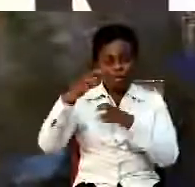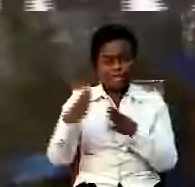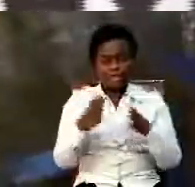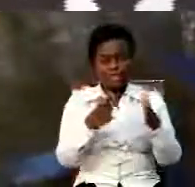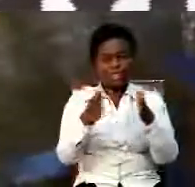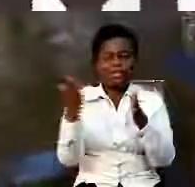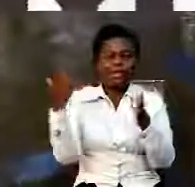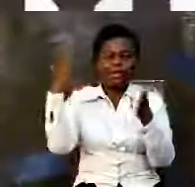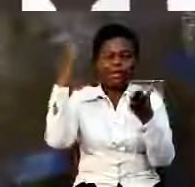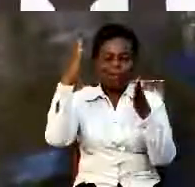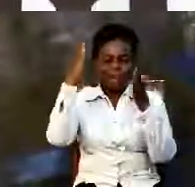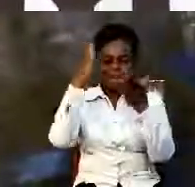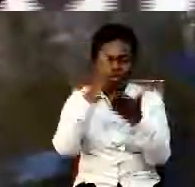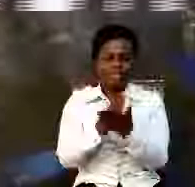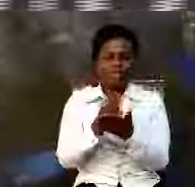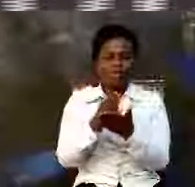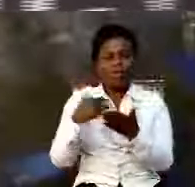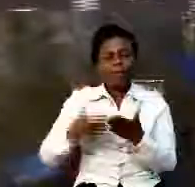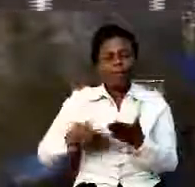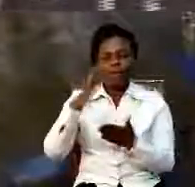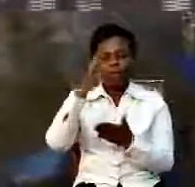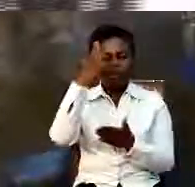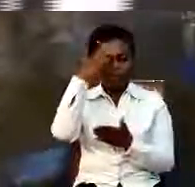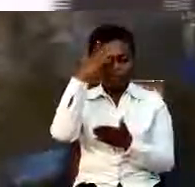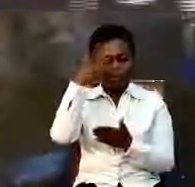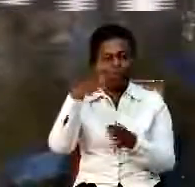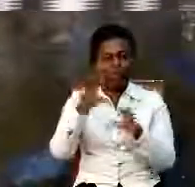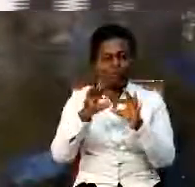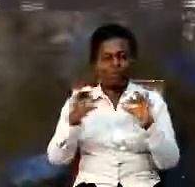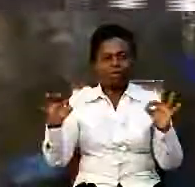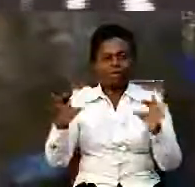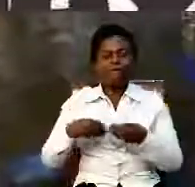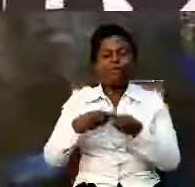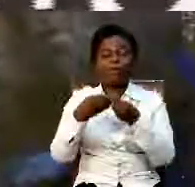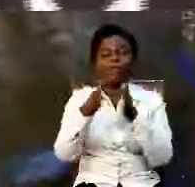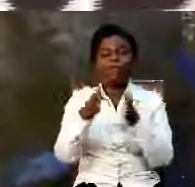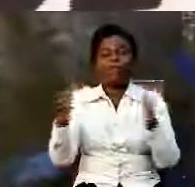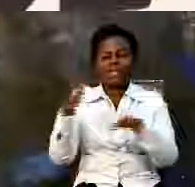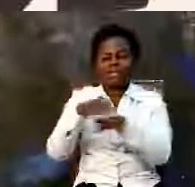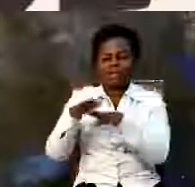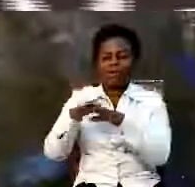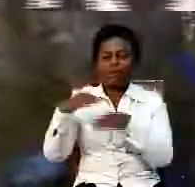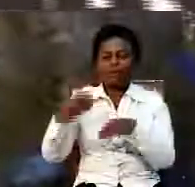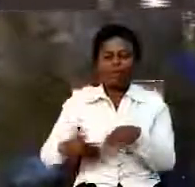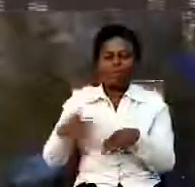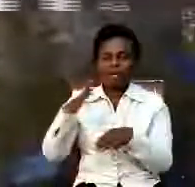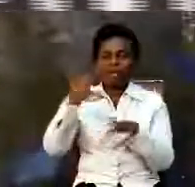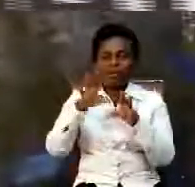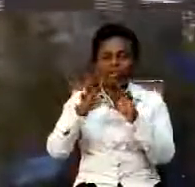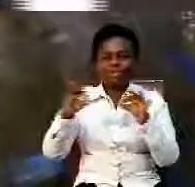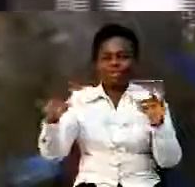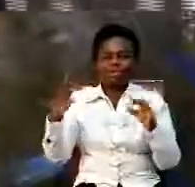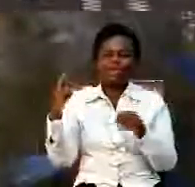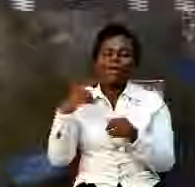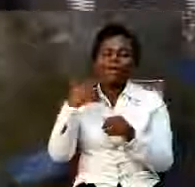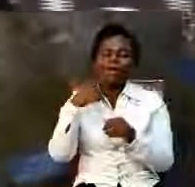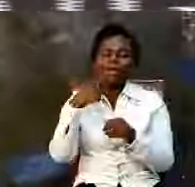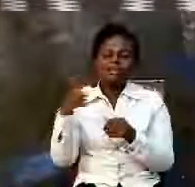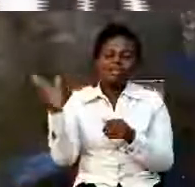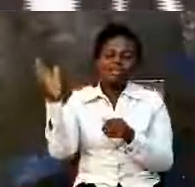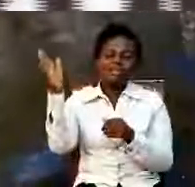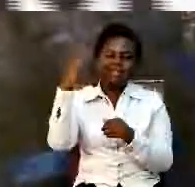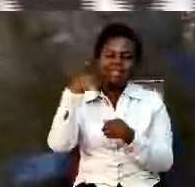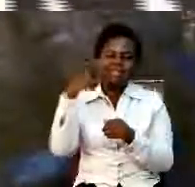kuhakikisha kwamba mkake anajua kwamba ni mzuri. Na kama ukipewa homework ya kumwambia mkake ni mzuri kwa siku saba bila kupumzika asubuhi na